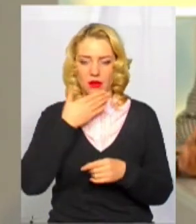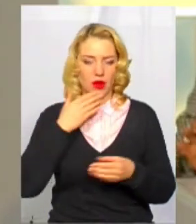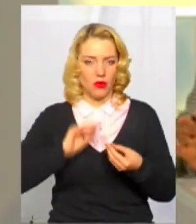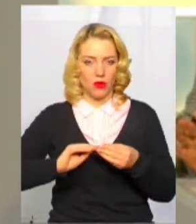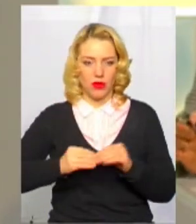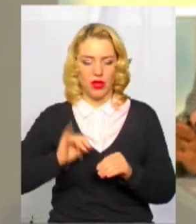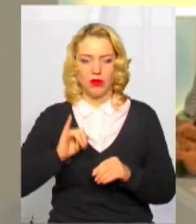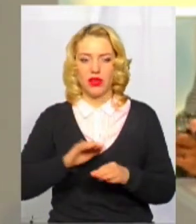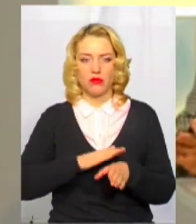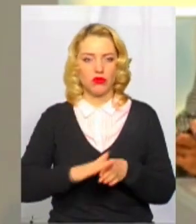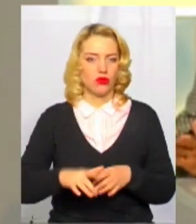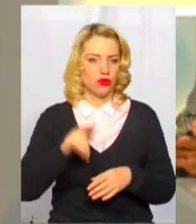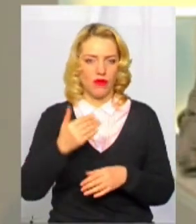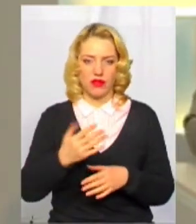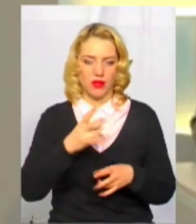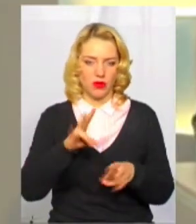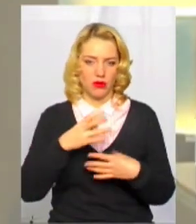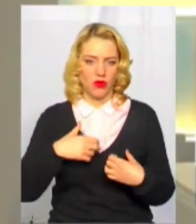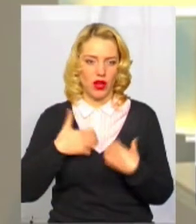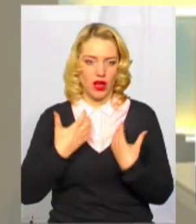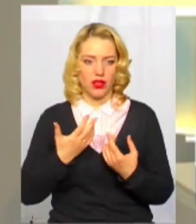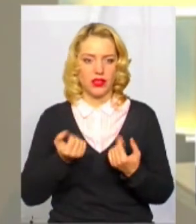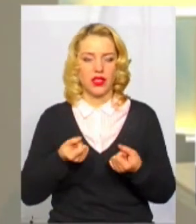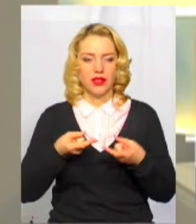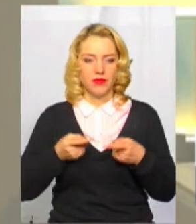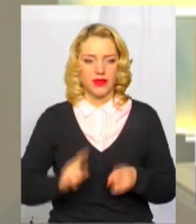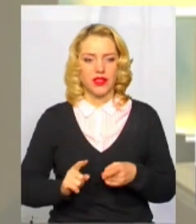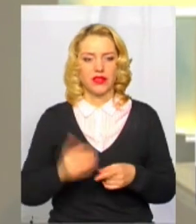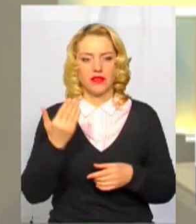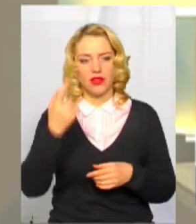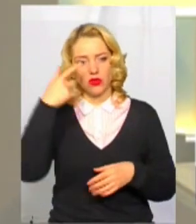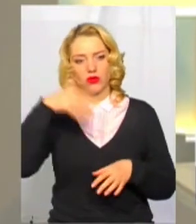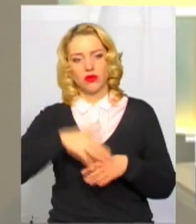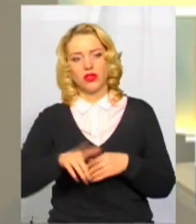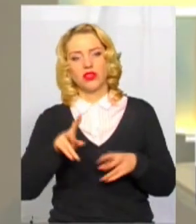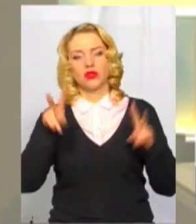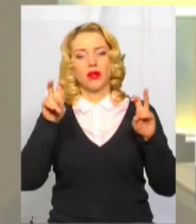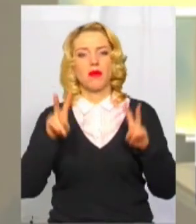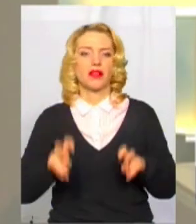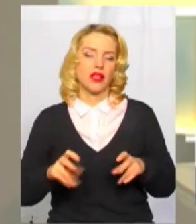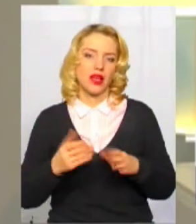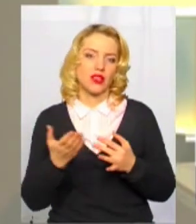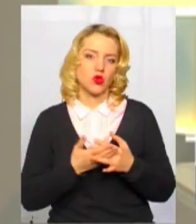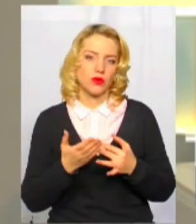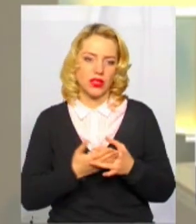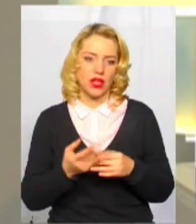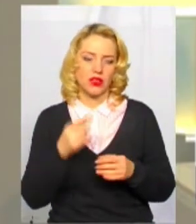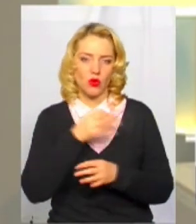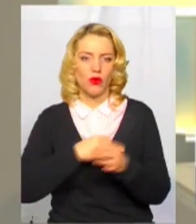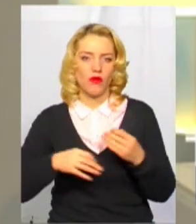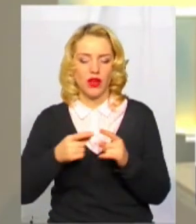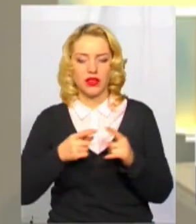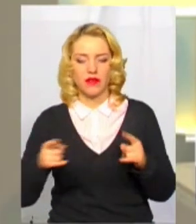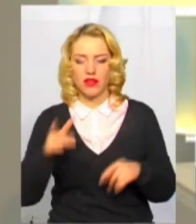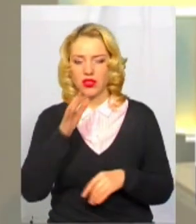і абсолютно хай воно вас не лякає. Дійсно, ви ж розумієте, тематика субсидій обговорюється тривалий час, і